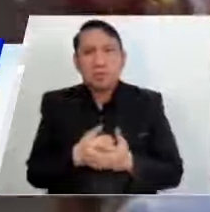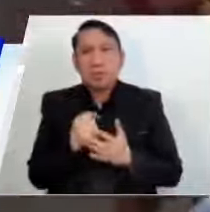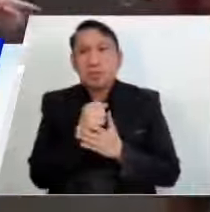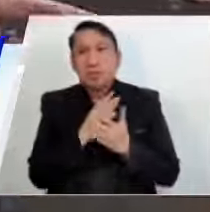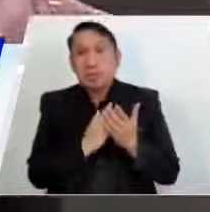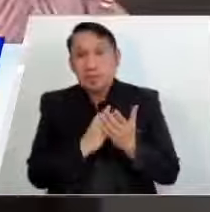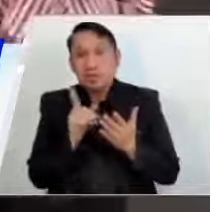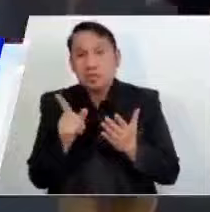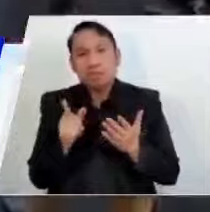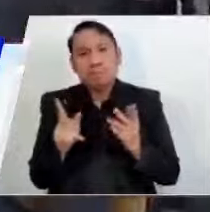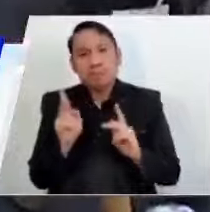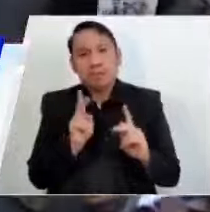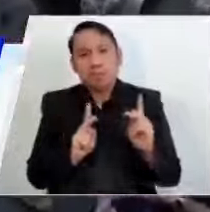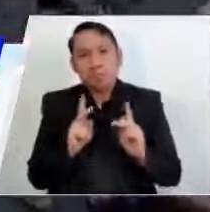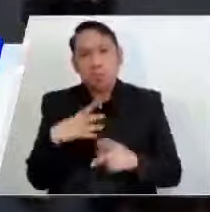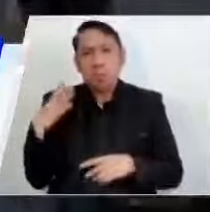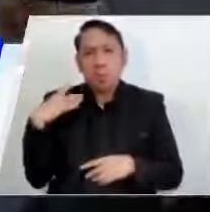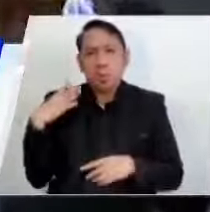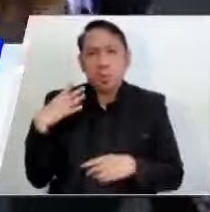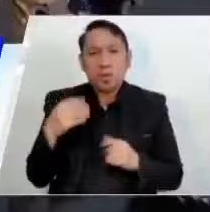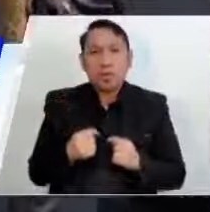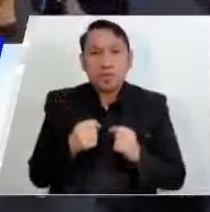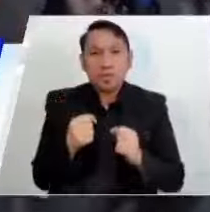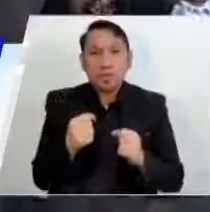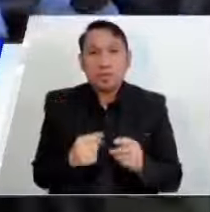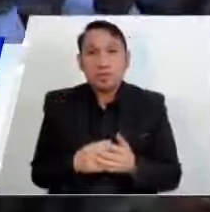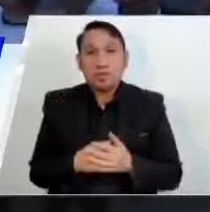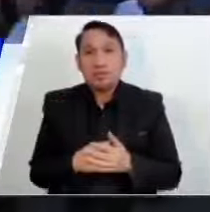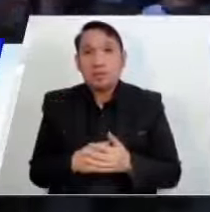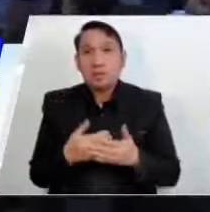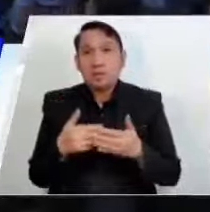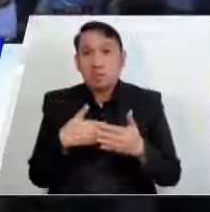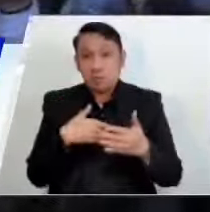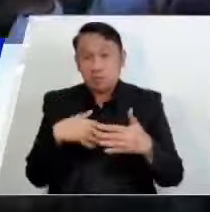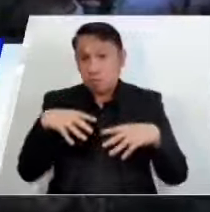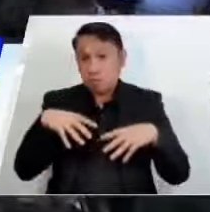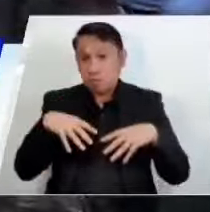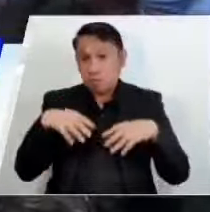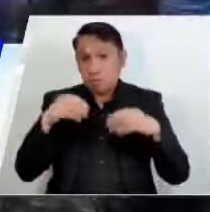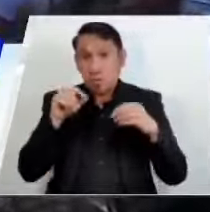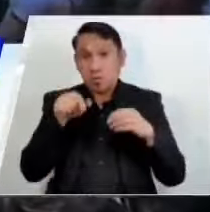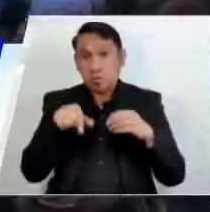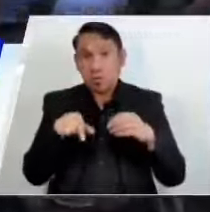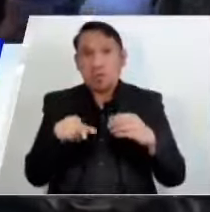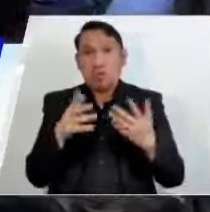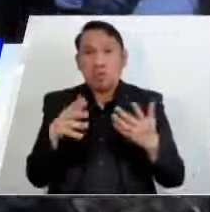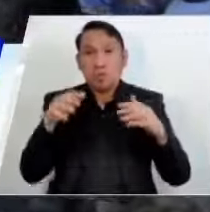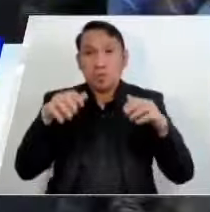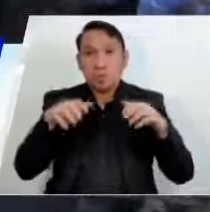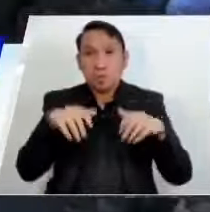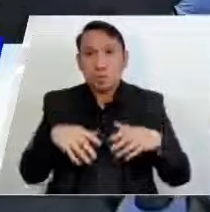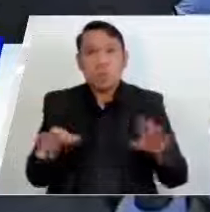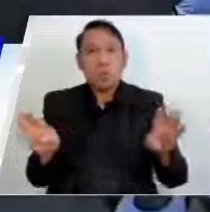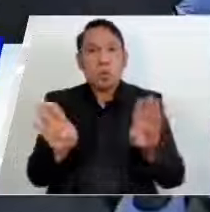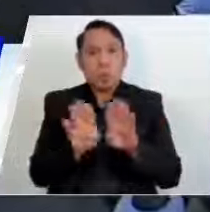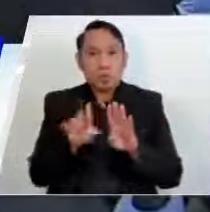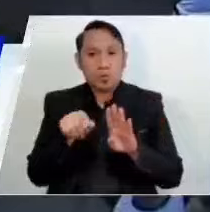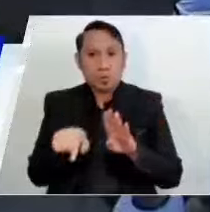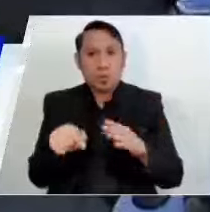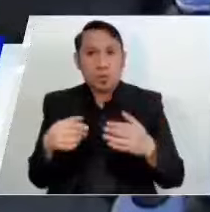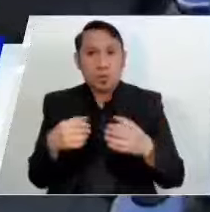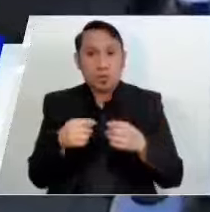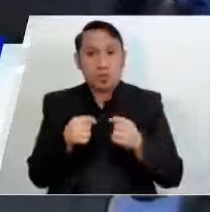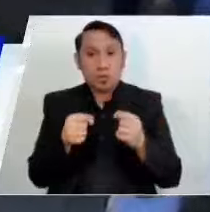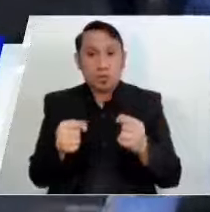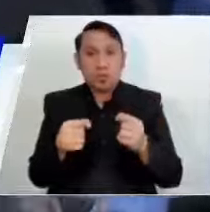naghintay sa gitna ng kalsada. Pero bago pa tumila ang ulan, hinarangan na ng mga pulis ang kanto ng palangka at Villalobos. Kahit